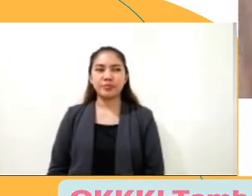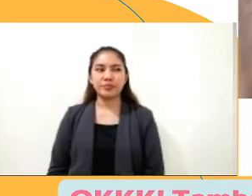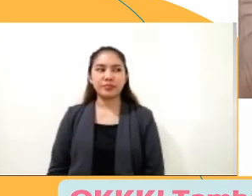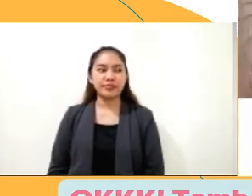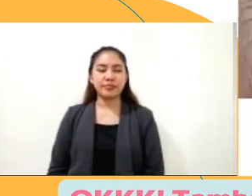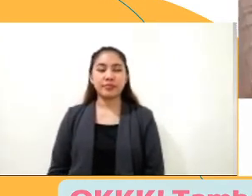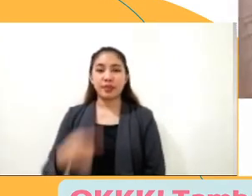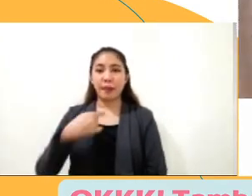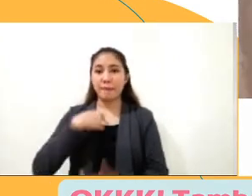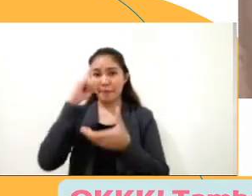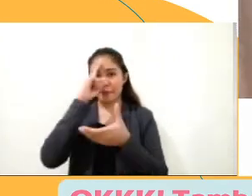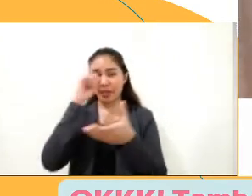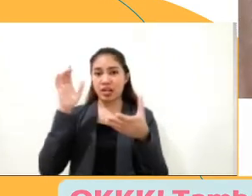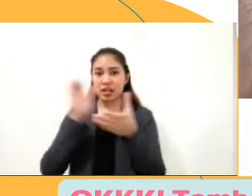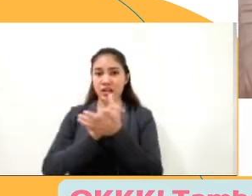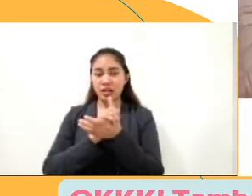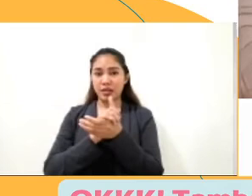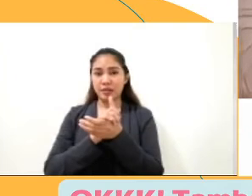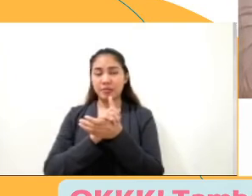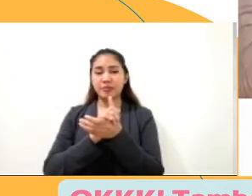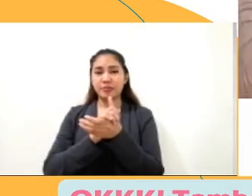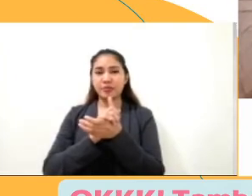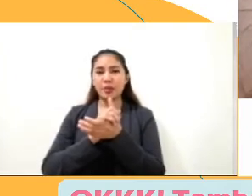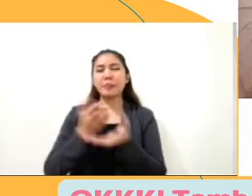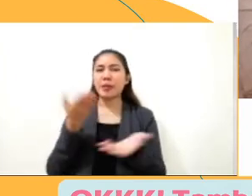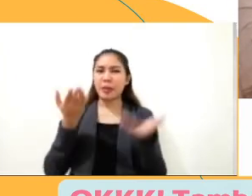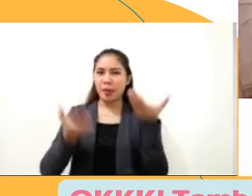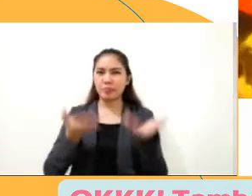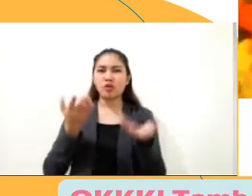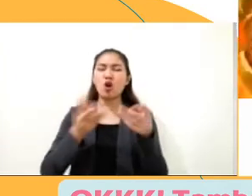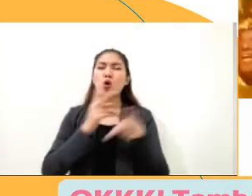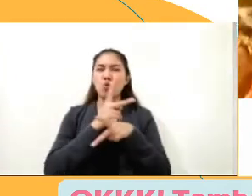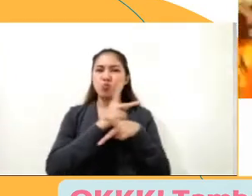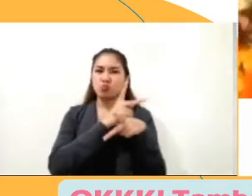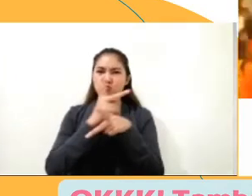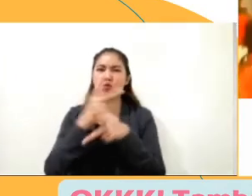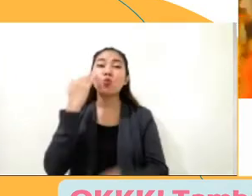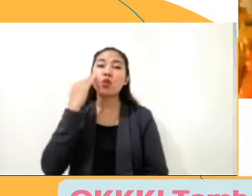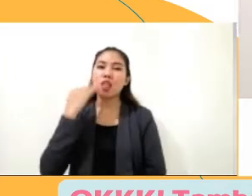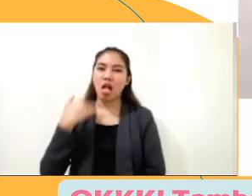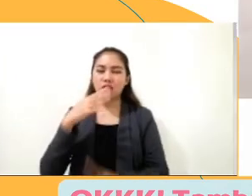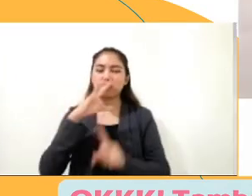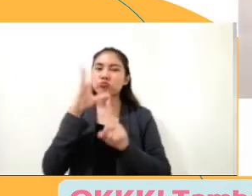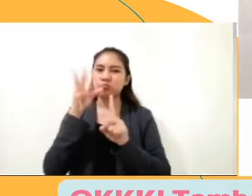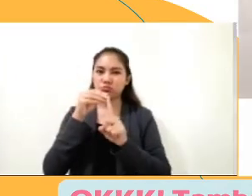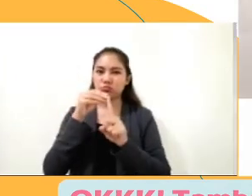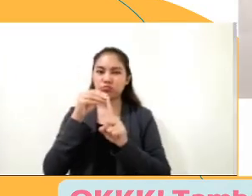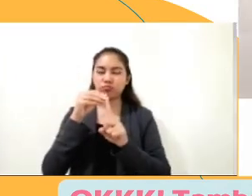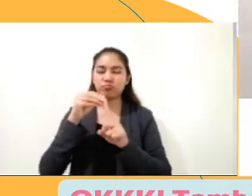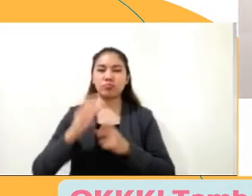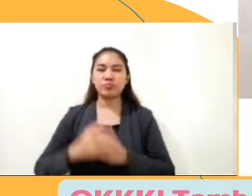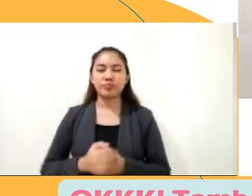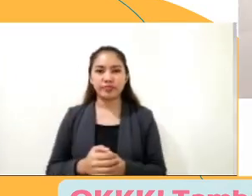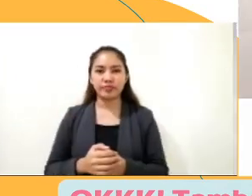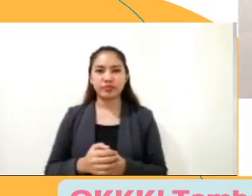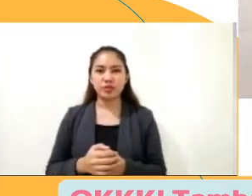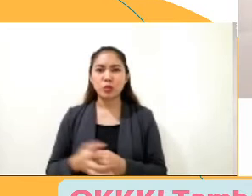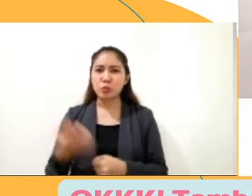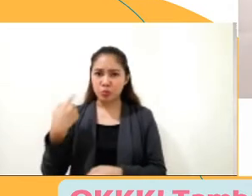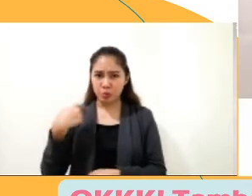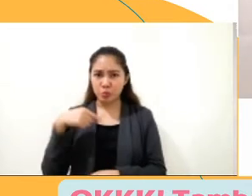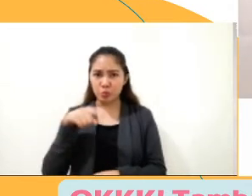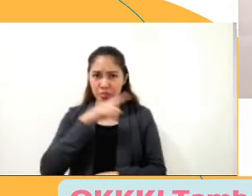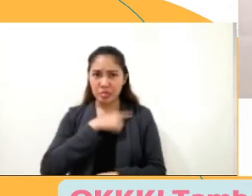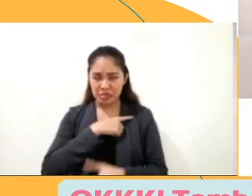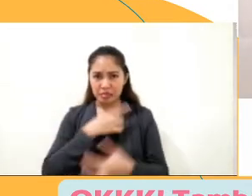Naniniwala ako na kulang na sa pagkalinga ang ating kultura at kinagawian. Ginagawa pa kaya ang ilan sa